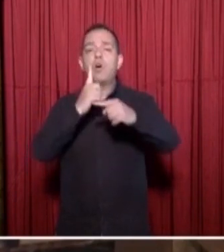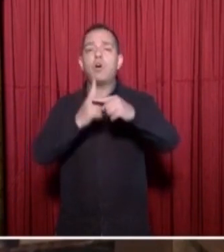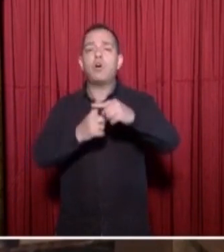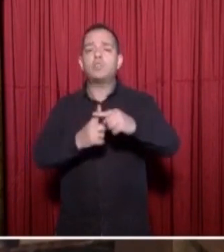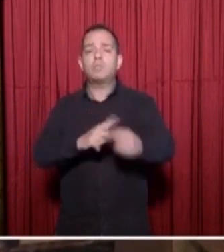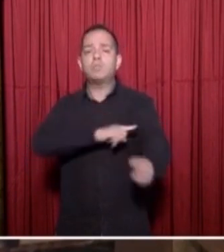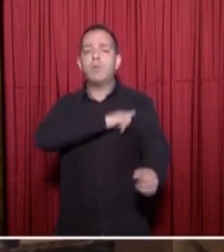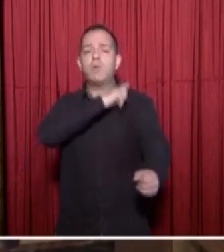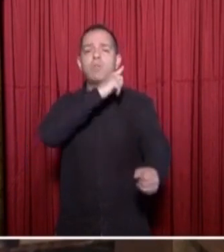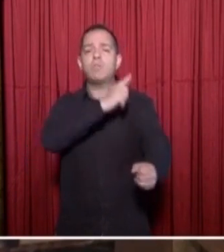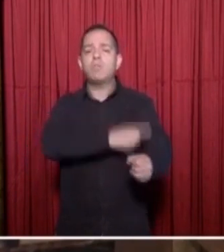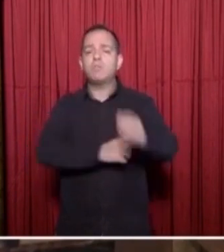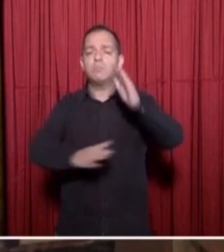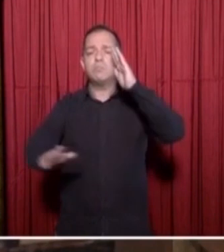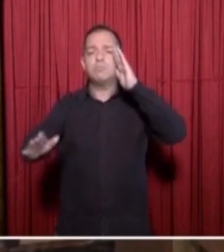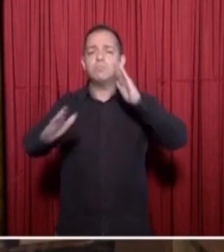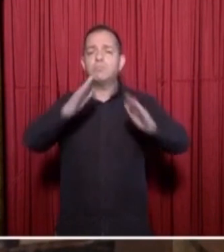Σταυρού σου,